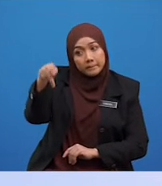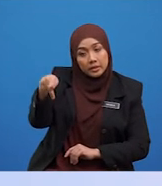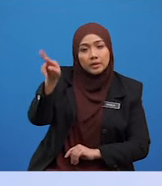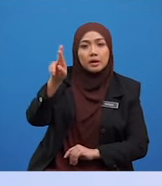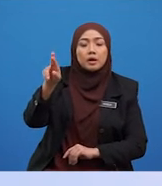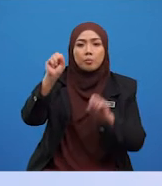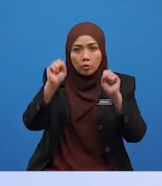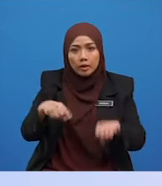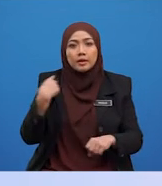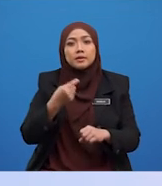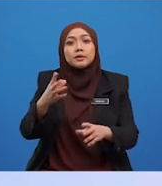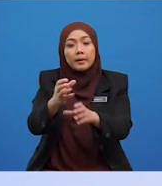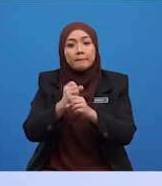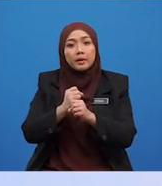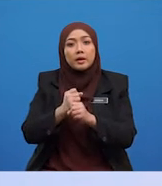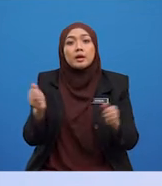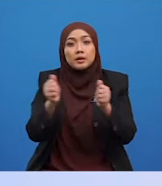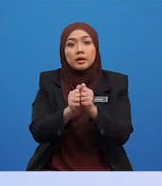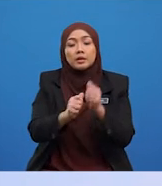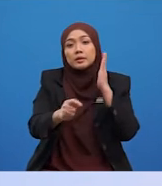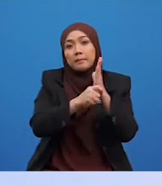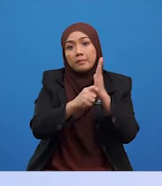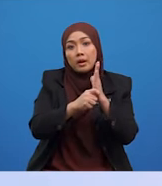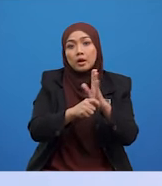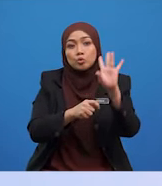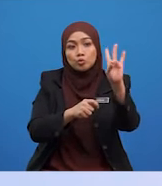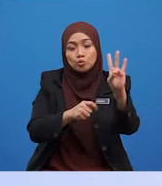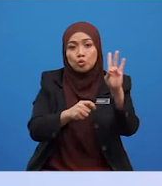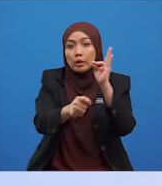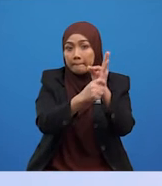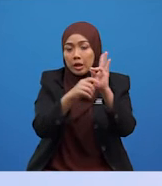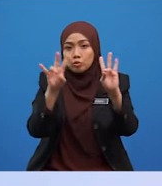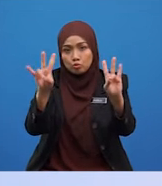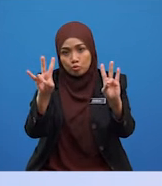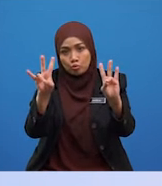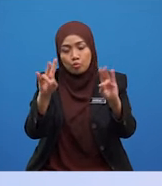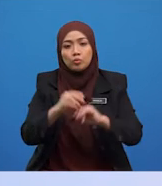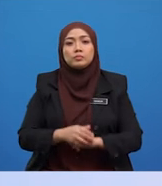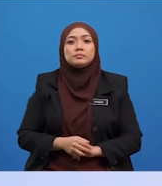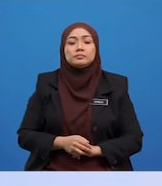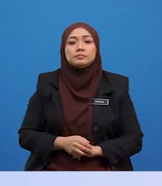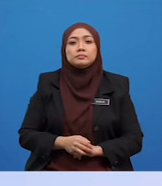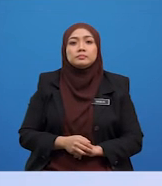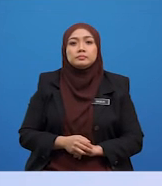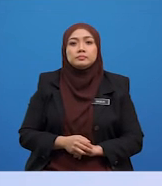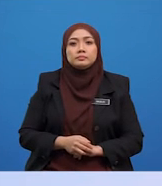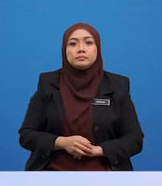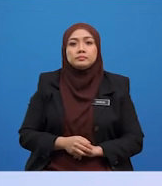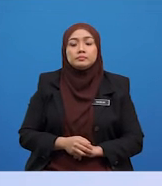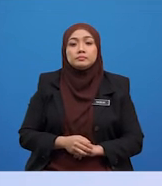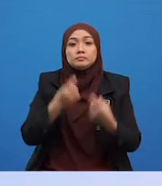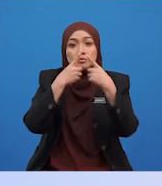PR boleh dikira dengan menambah 7 dengan 7. Maka, panjang PR